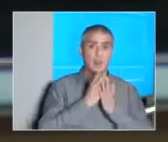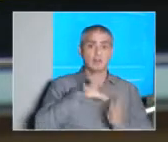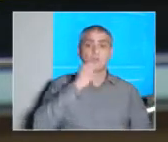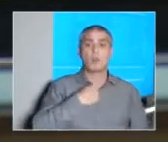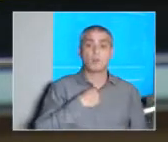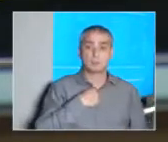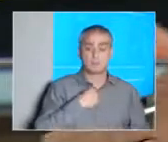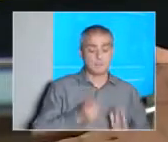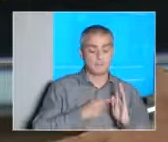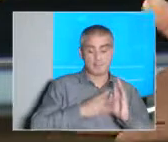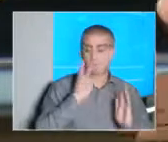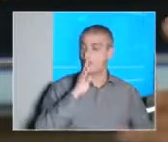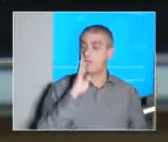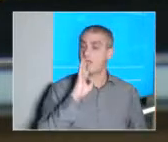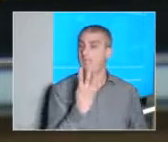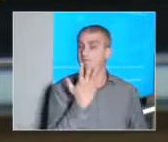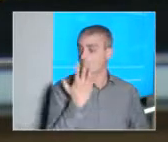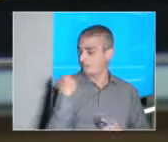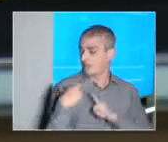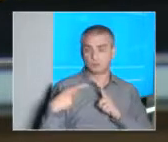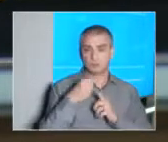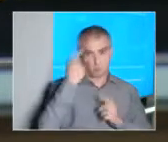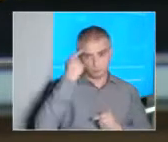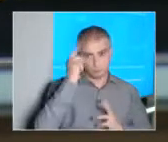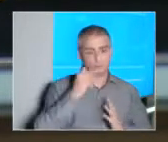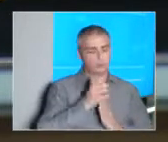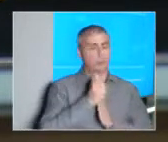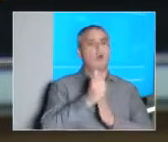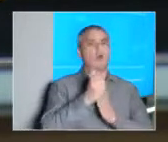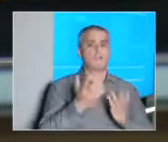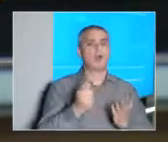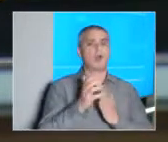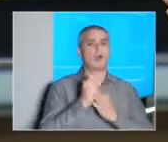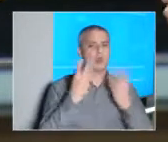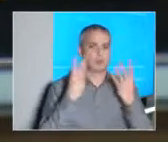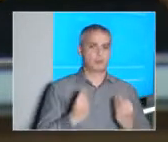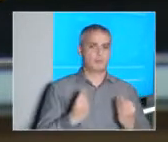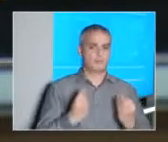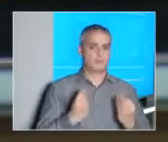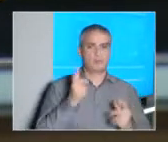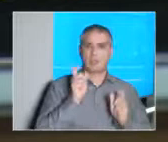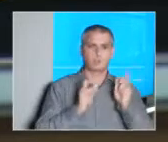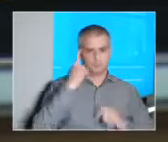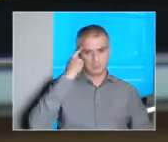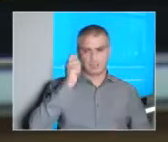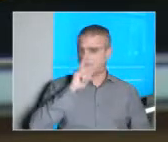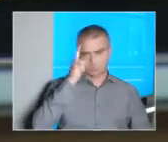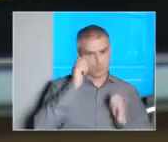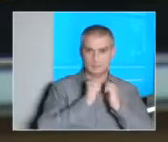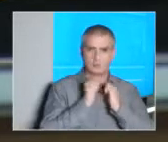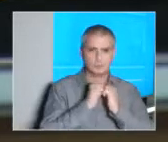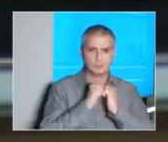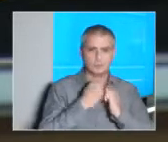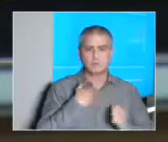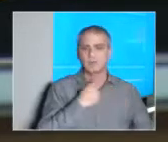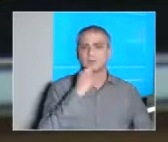בי בפעם הרביעית לפני חצי שנה. כנראה שהם חושבים שיש כאן הובלה שהיא הובלה שהיא טובה להם. הם יושבים אנשים אינטליגנטים, לא טיפשים.